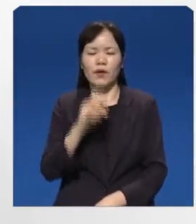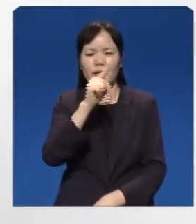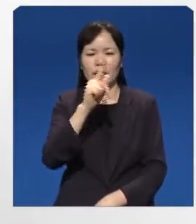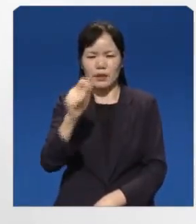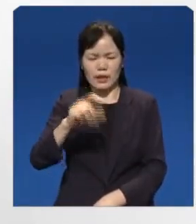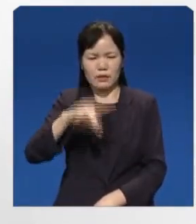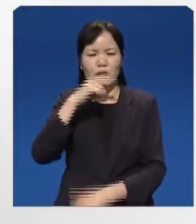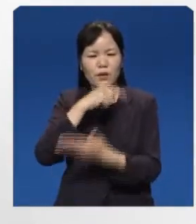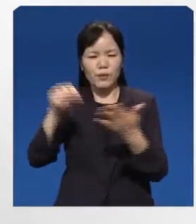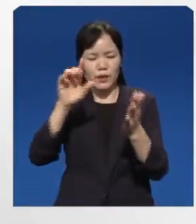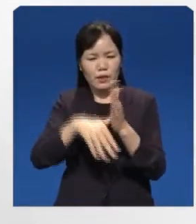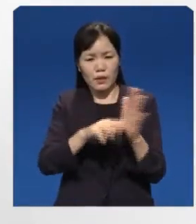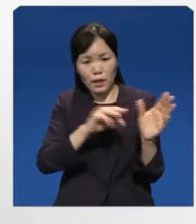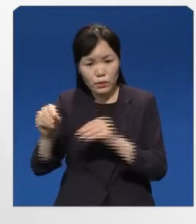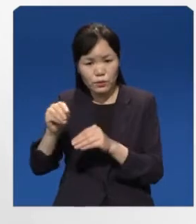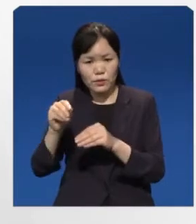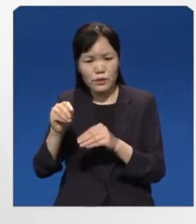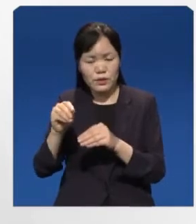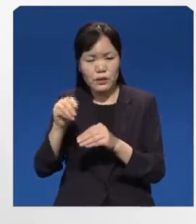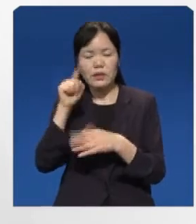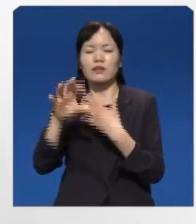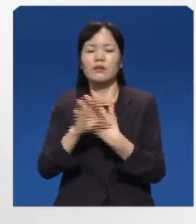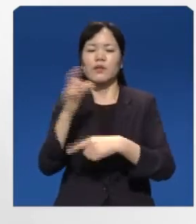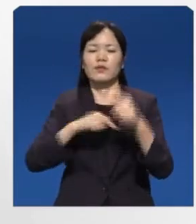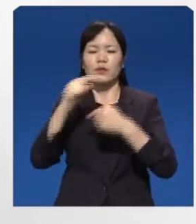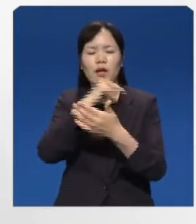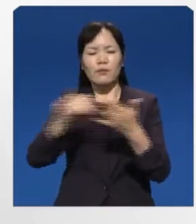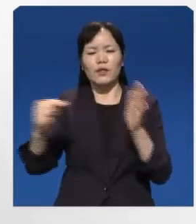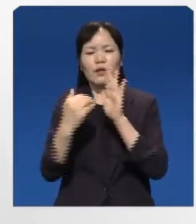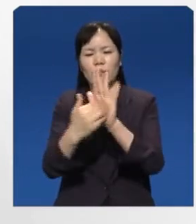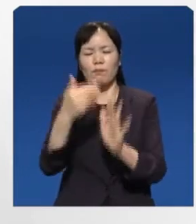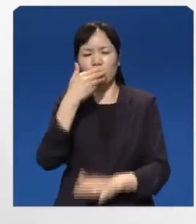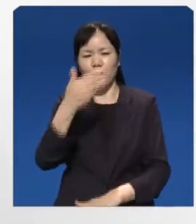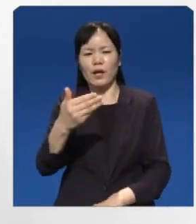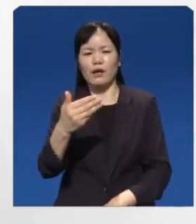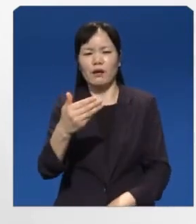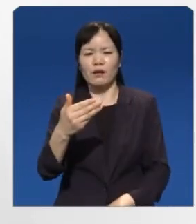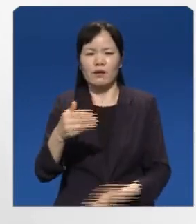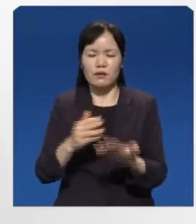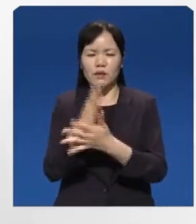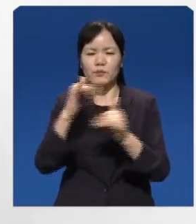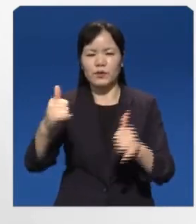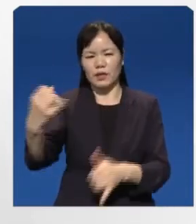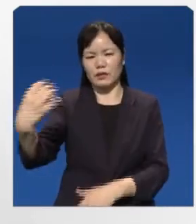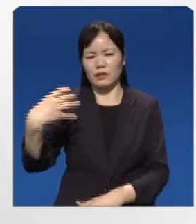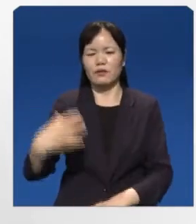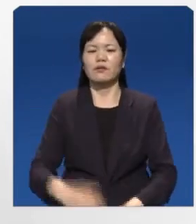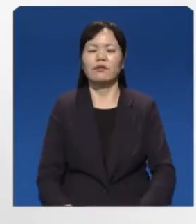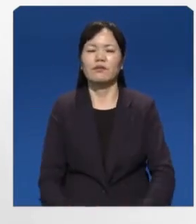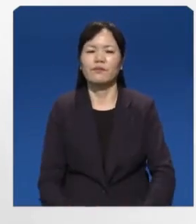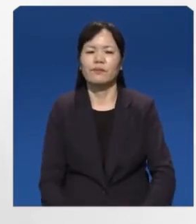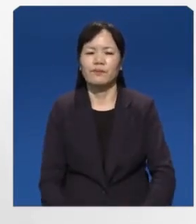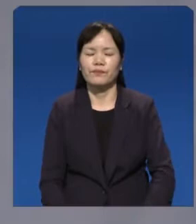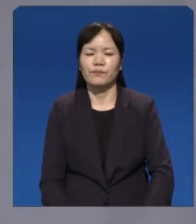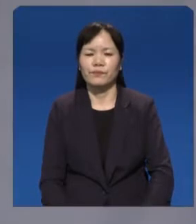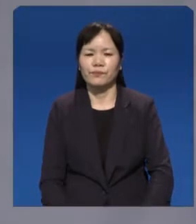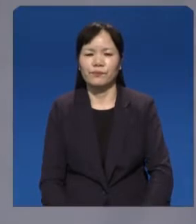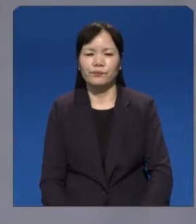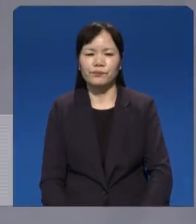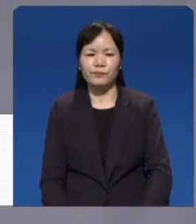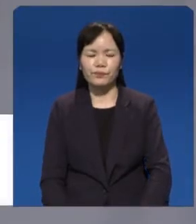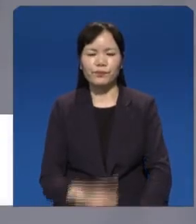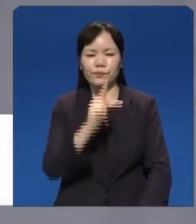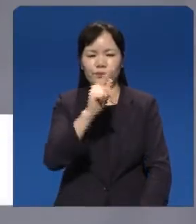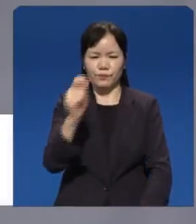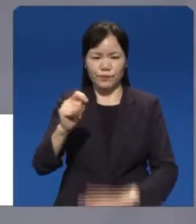피해 때 바로 중지 시켰다면 추가 피해를 충분히 막을 수 있었다고 전문가들은 지적합니다 현재 kt